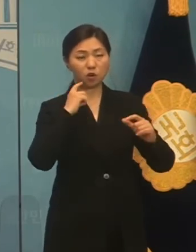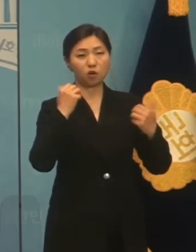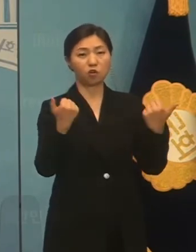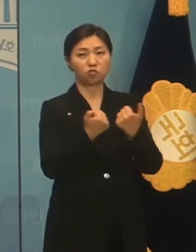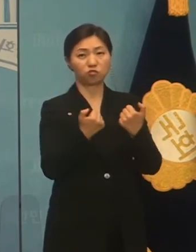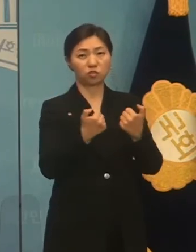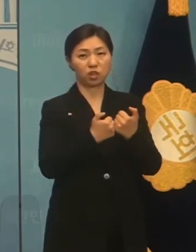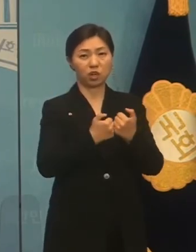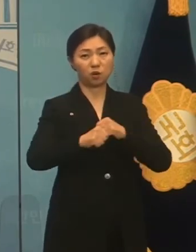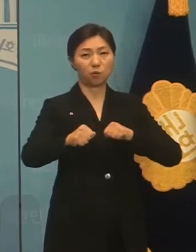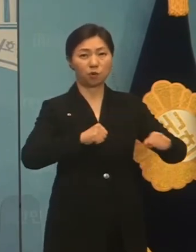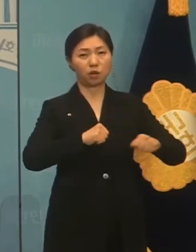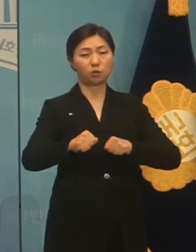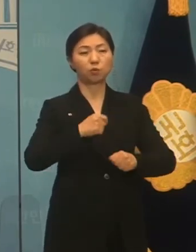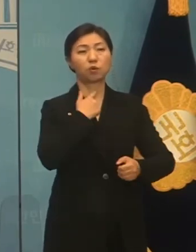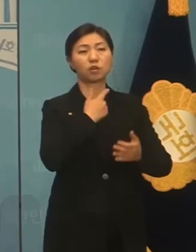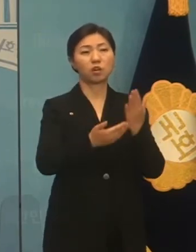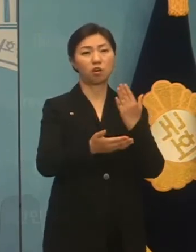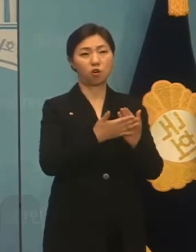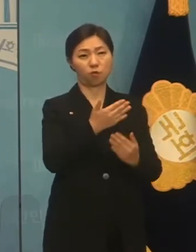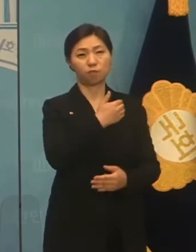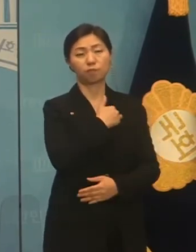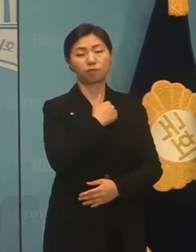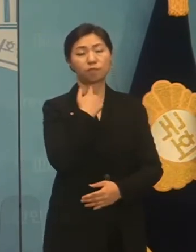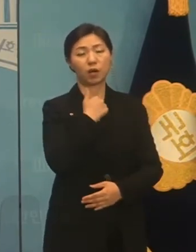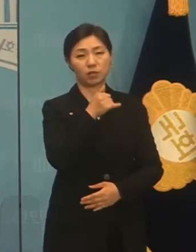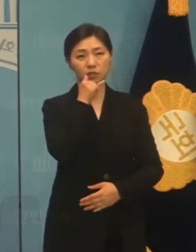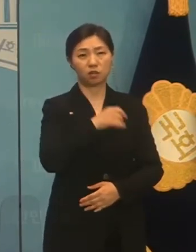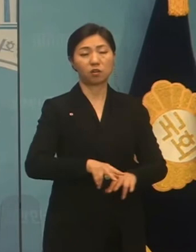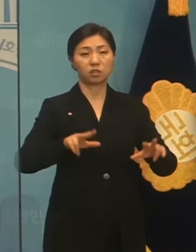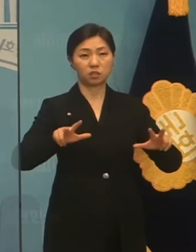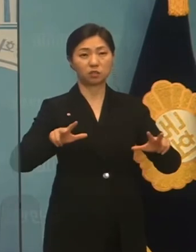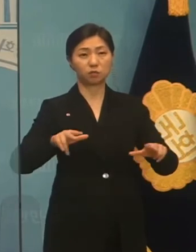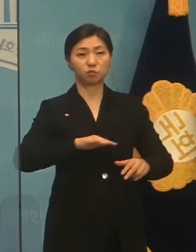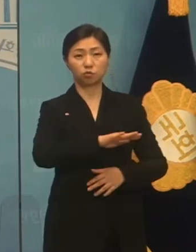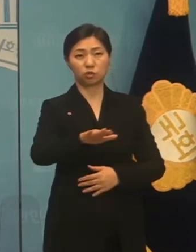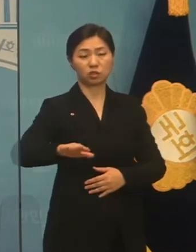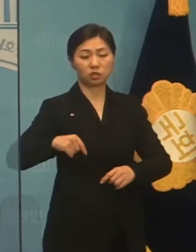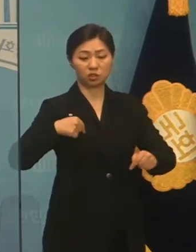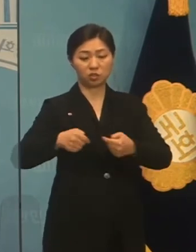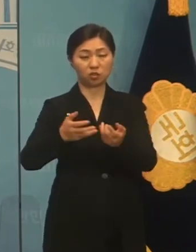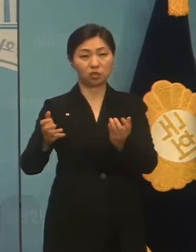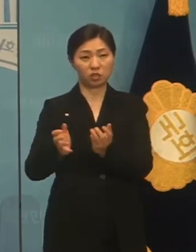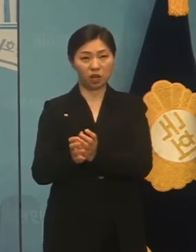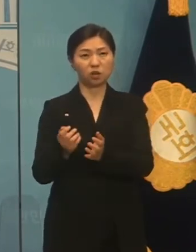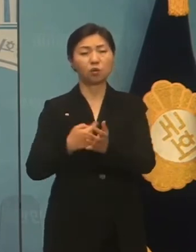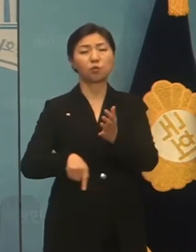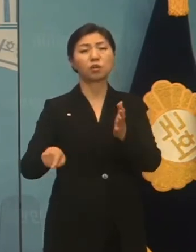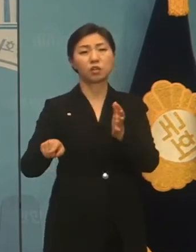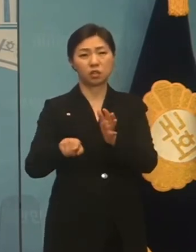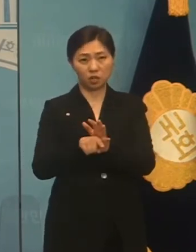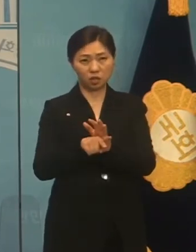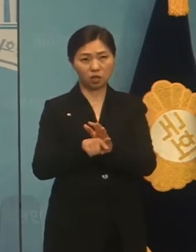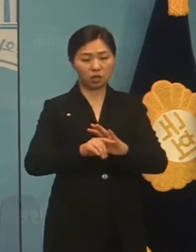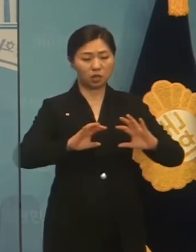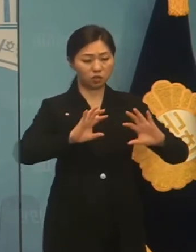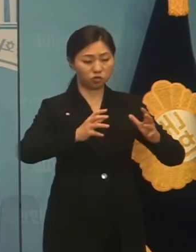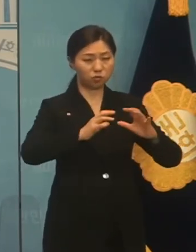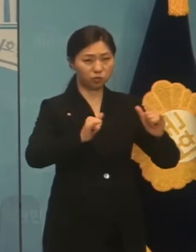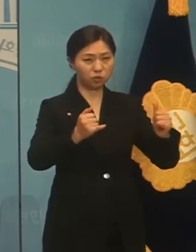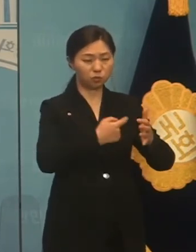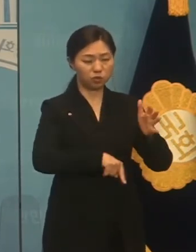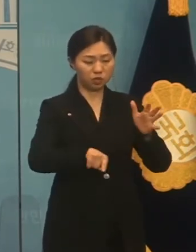쌓아왔습니다. 지금 우리는 당을 위해 대한민국을 위해 헌신할 일꾼이 필요합니다.